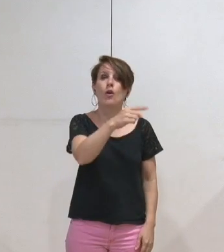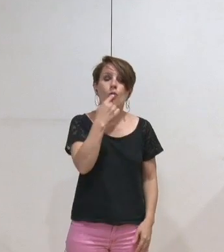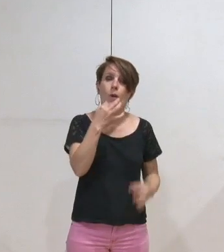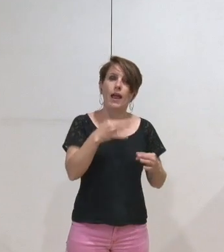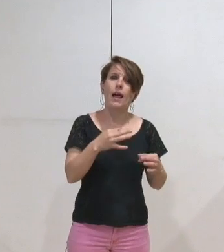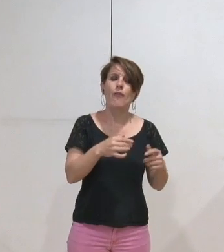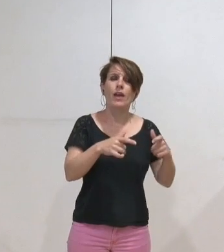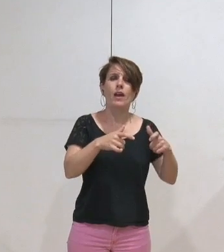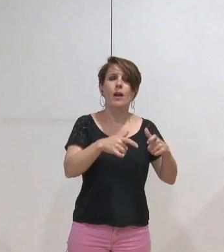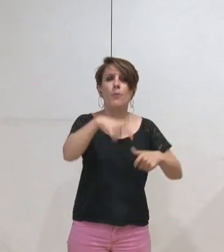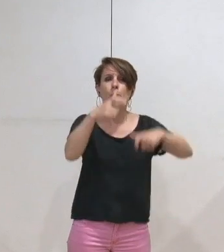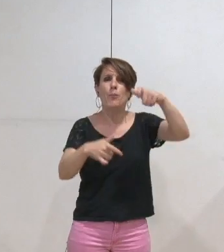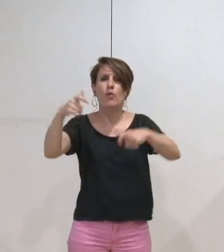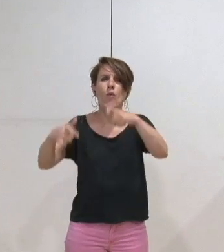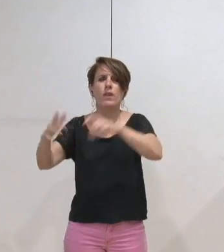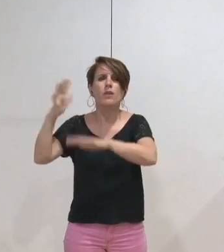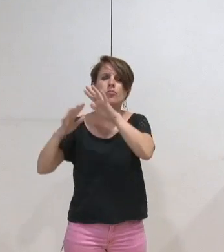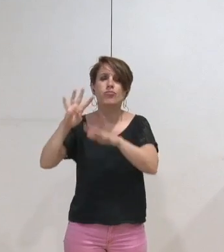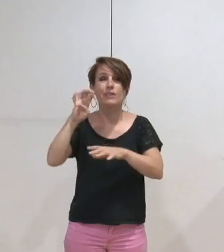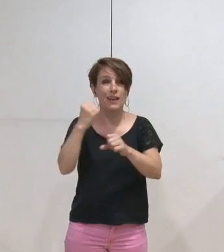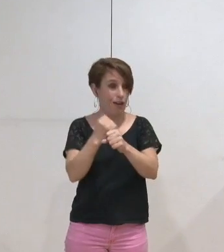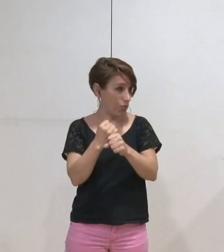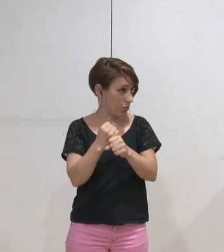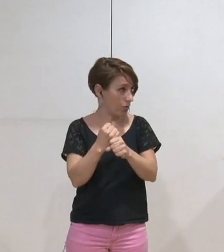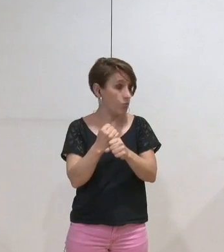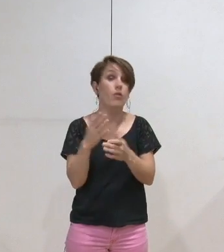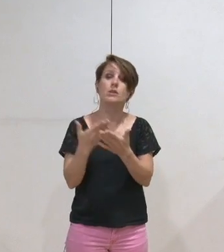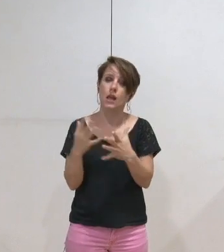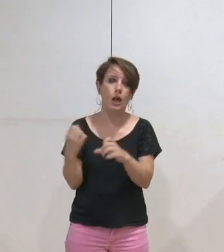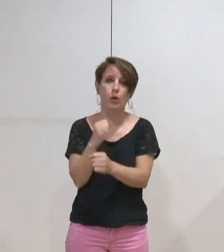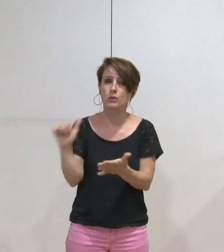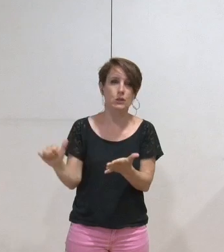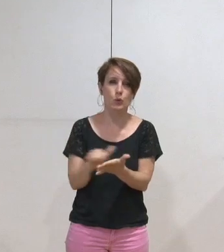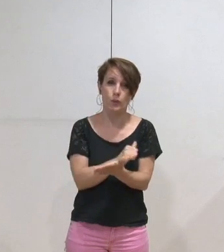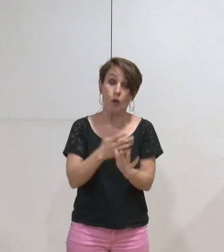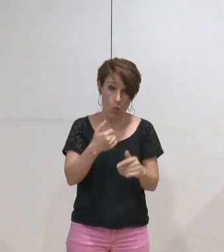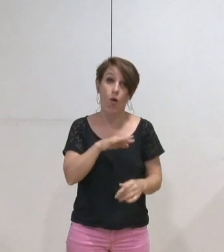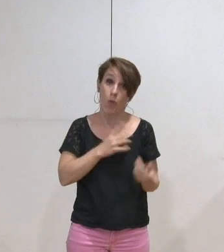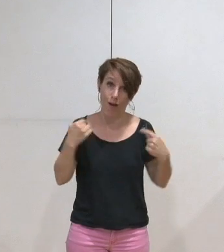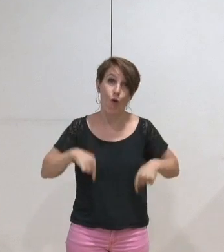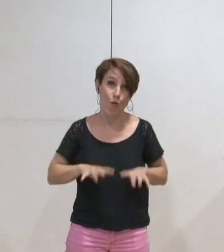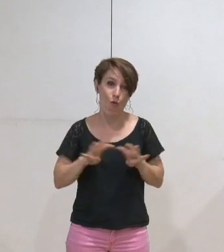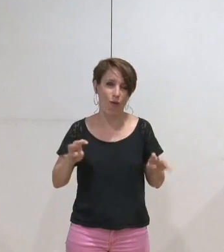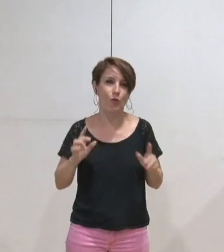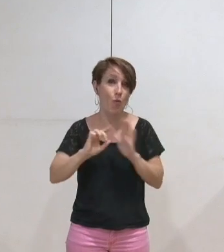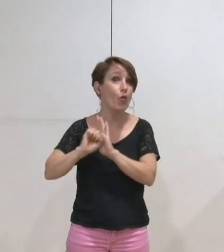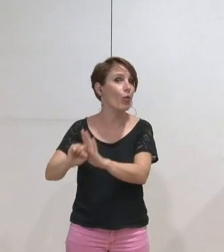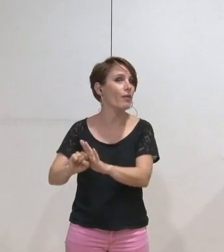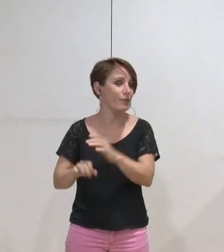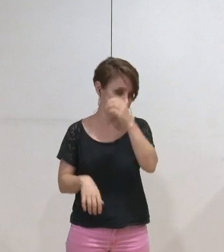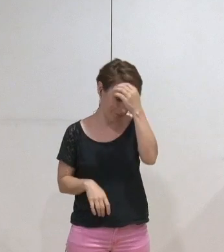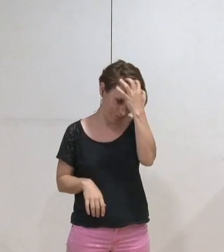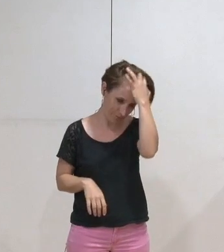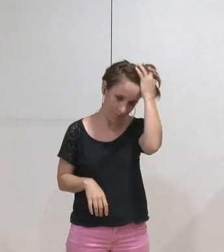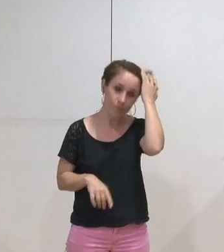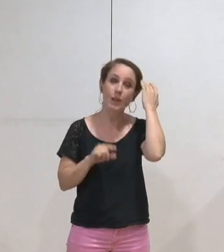d'il y a 40 ans qui ont d'ailleurs été résorbés par des gouvernements de droite l'tait des bidonvillees qui résultait un de l'exode